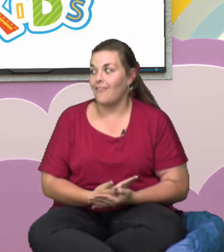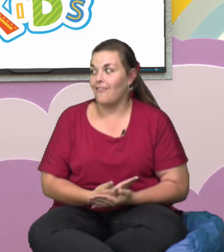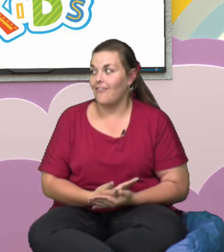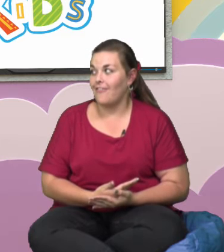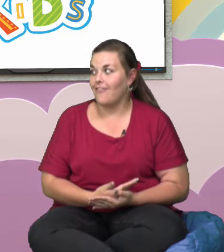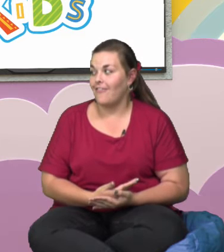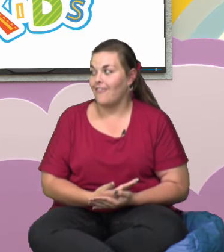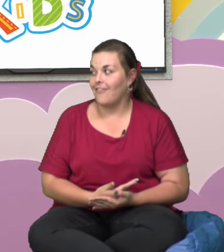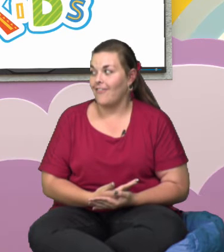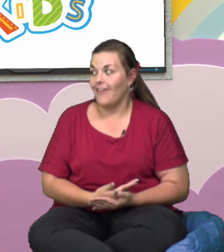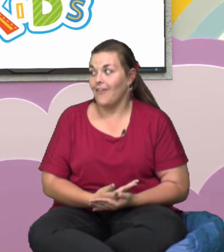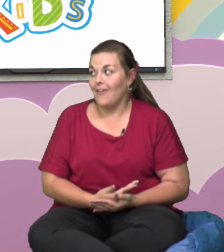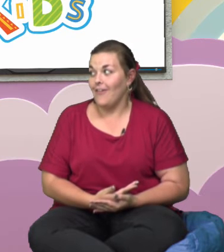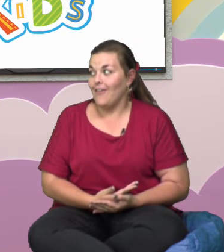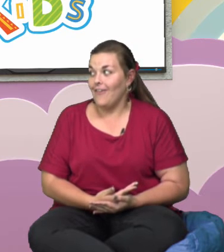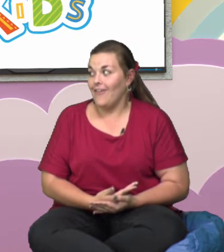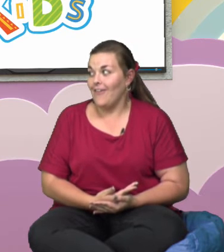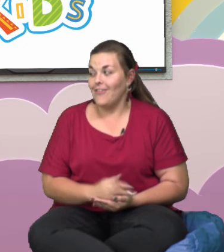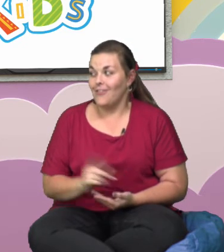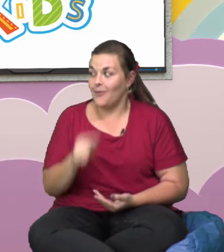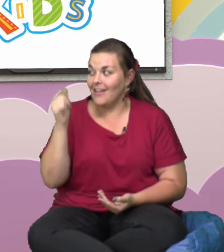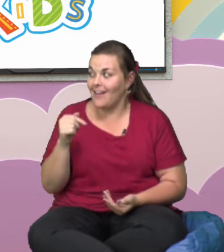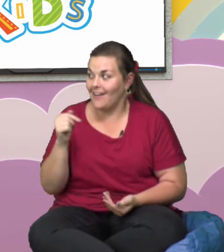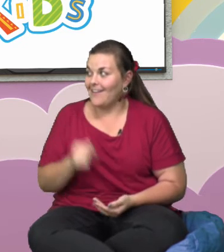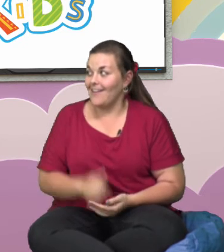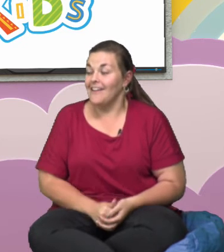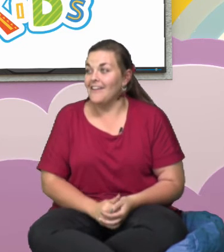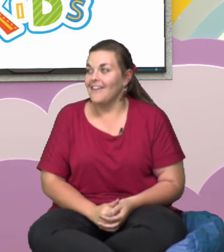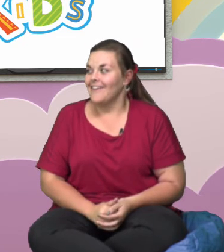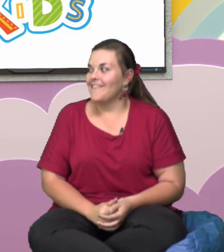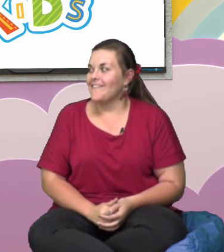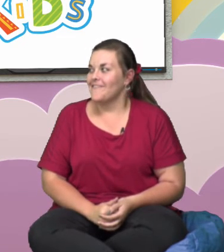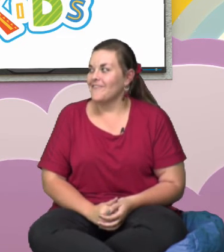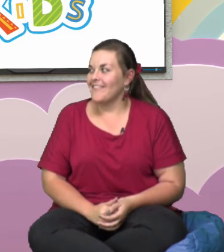5. 20. Nog een aan.